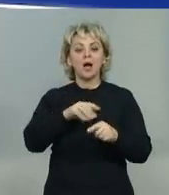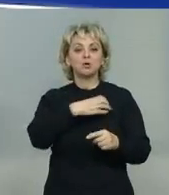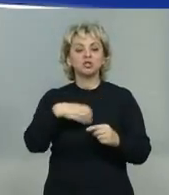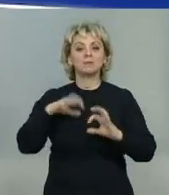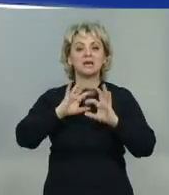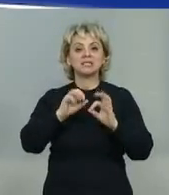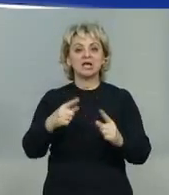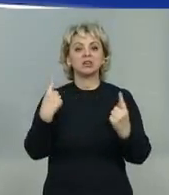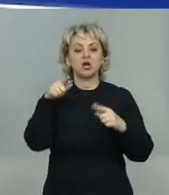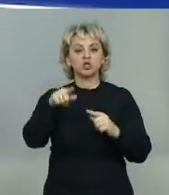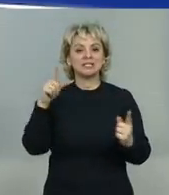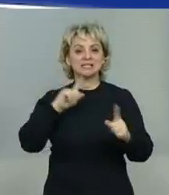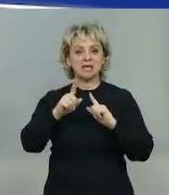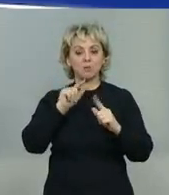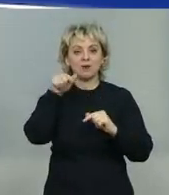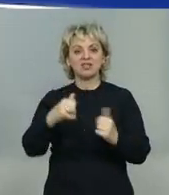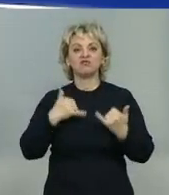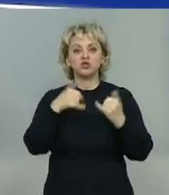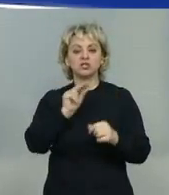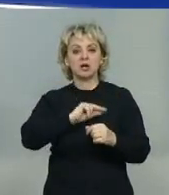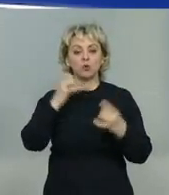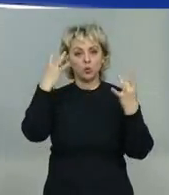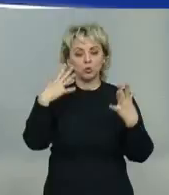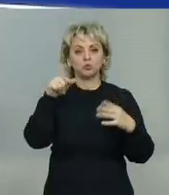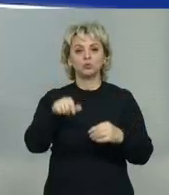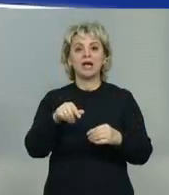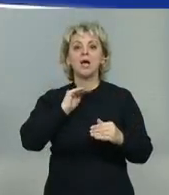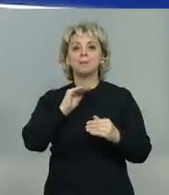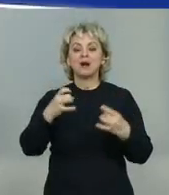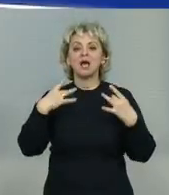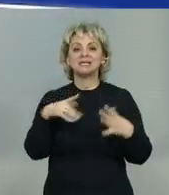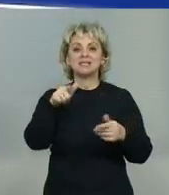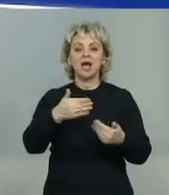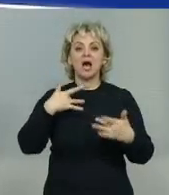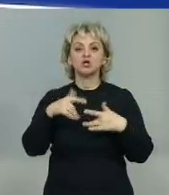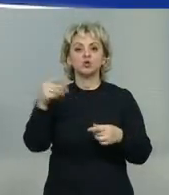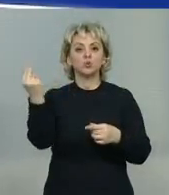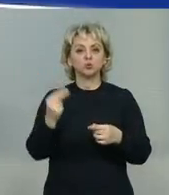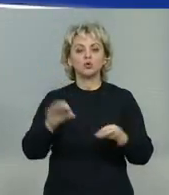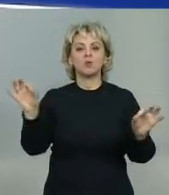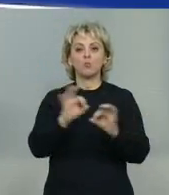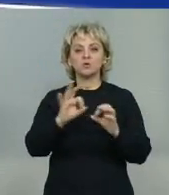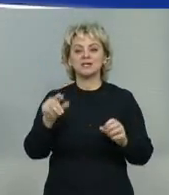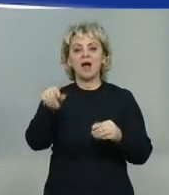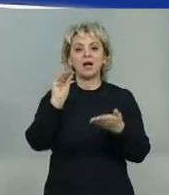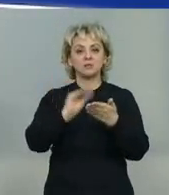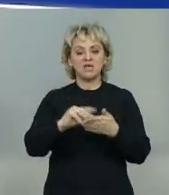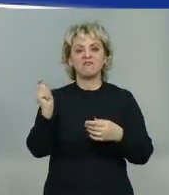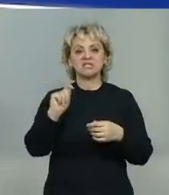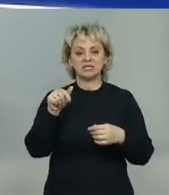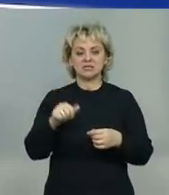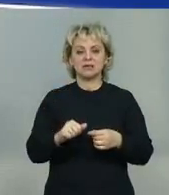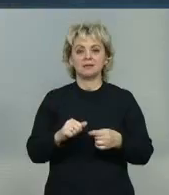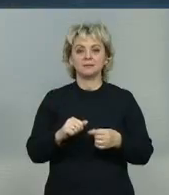губернатор рассказал на торжественном собрании в честь работников культуры. Профессиональный праздник артисты, художники и музыканты отметят в